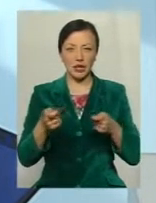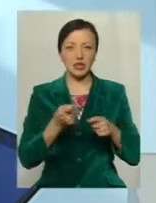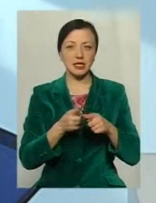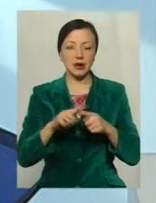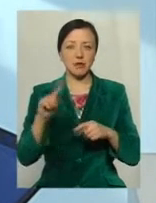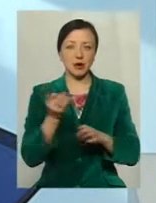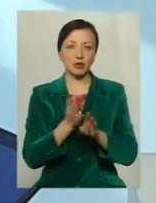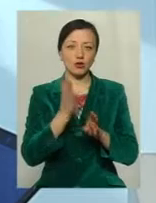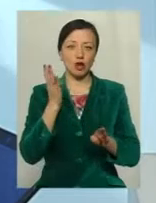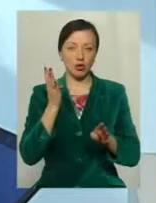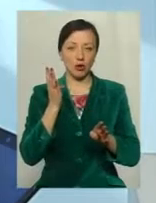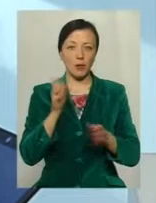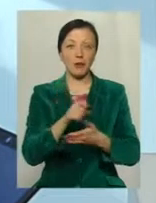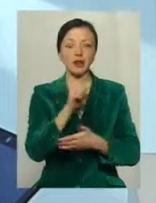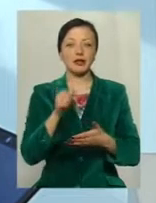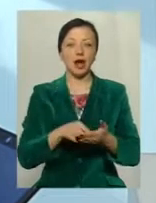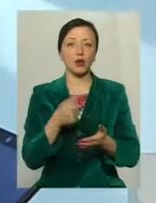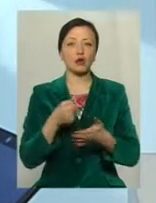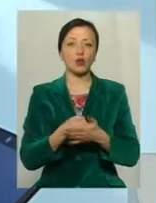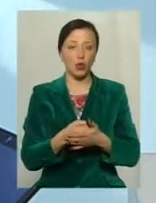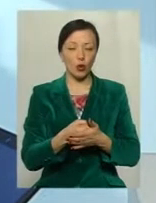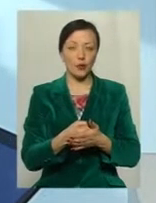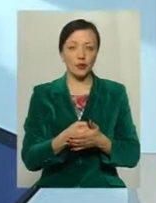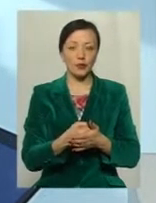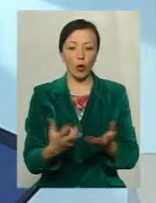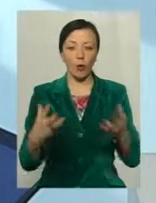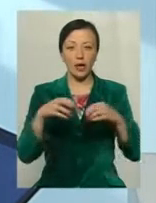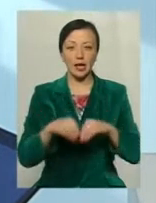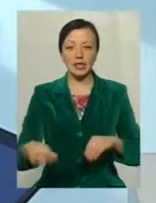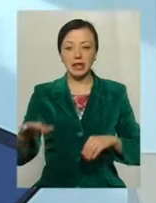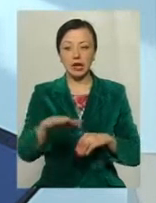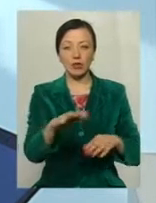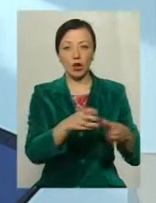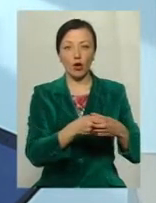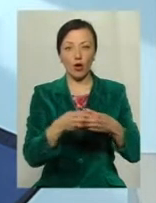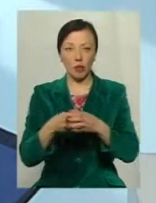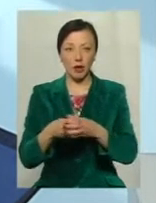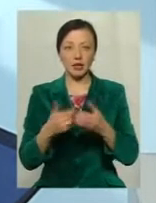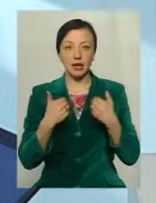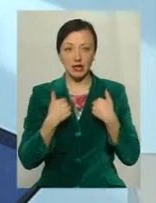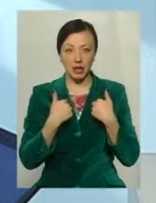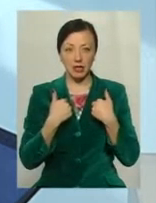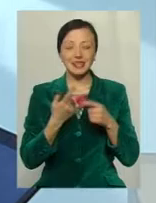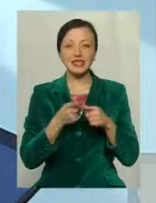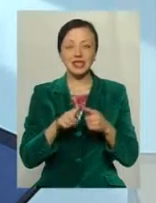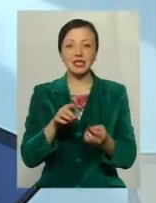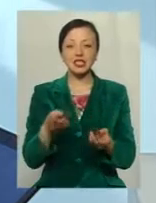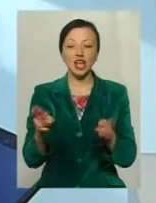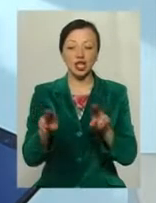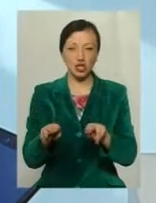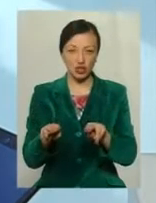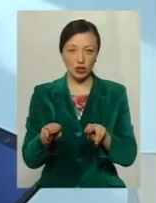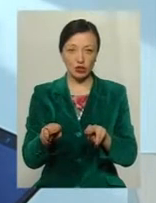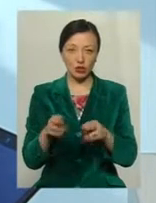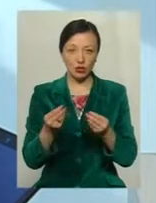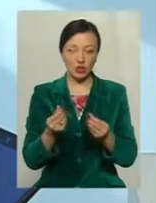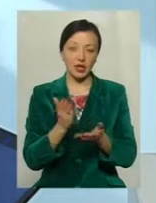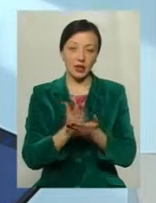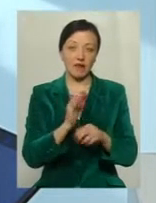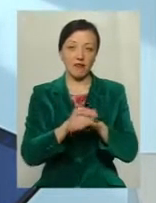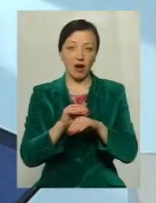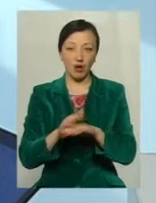розпорошення коштів, відсутність концентрації і відсутність розуміння до кінця, а для чого це робиться? І я не